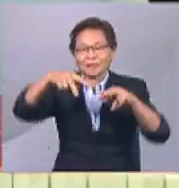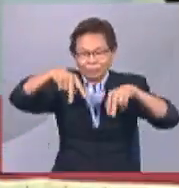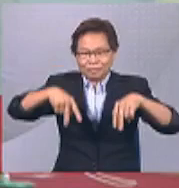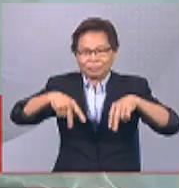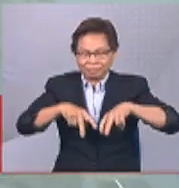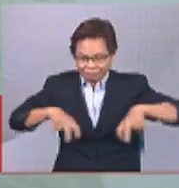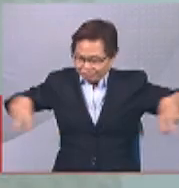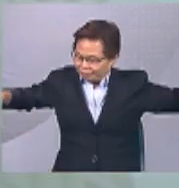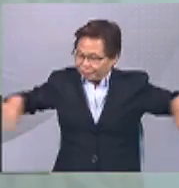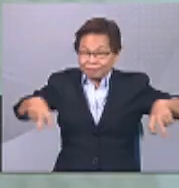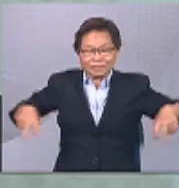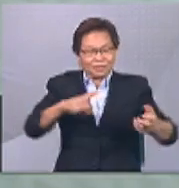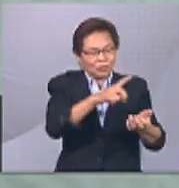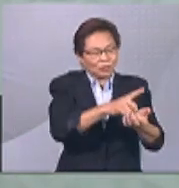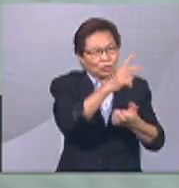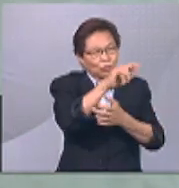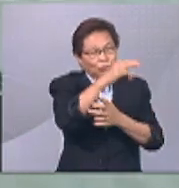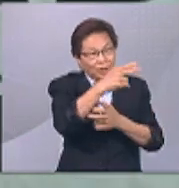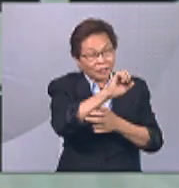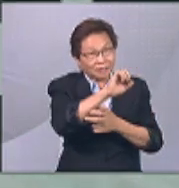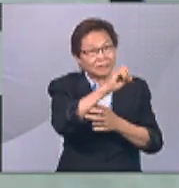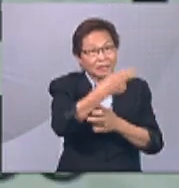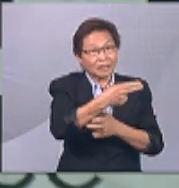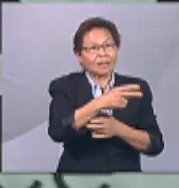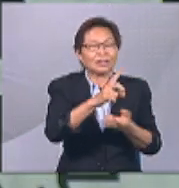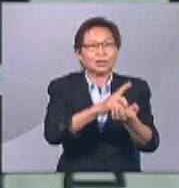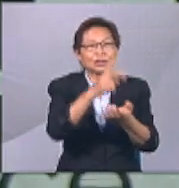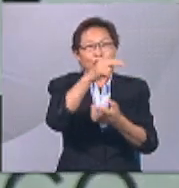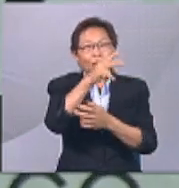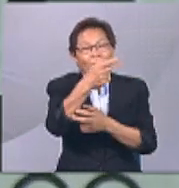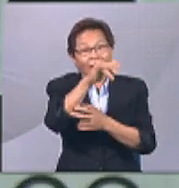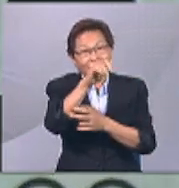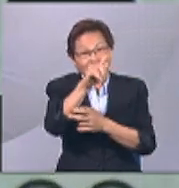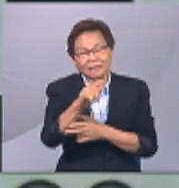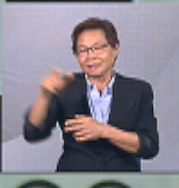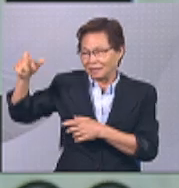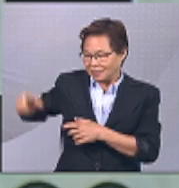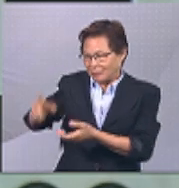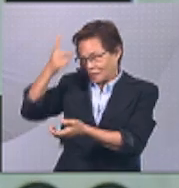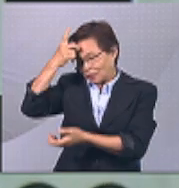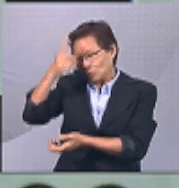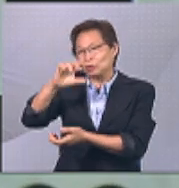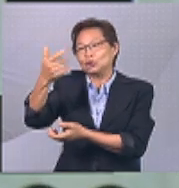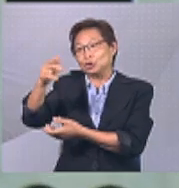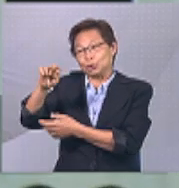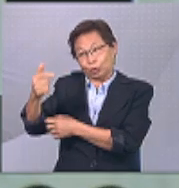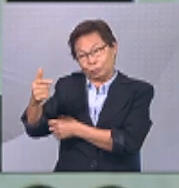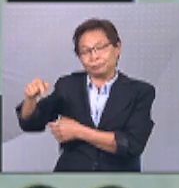sebaris dengan saya adalah Datuk Dr. Nur Aizat, Dr. Nohayati Rusli dan juga Datuk Dr. Chong Chi